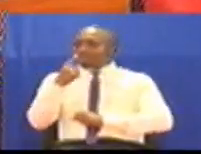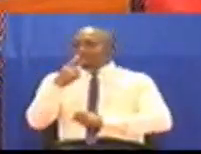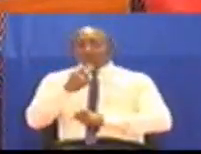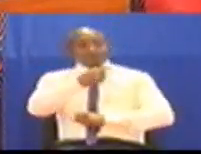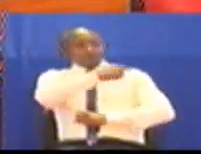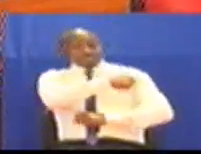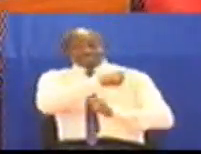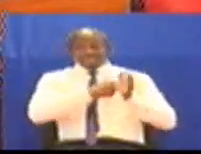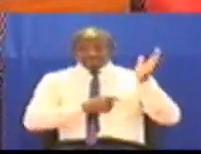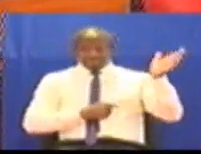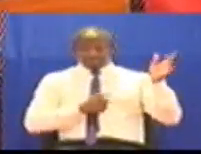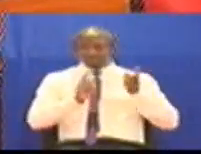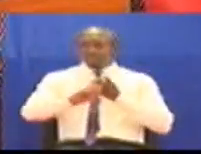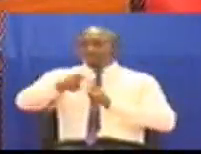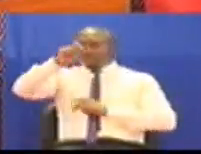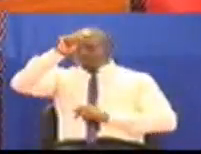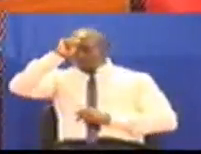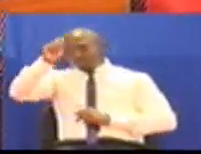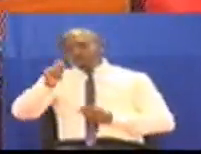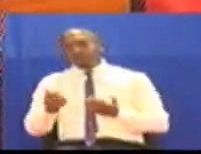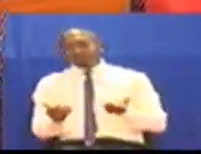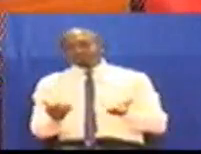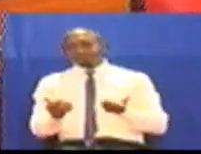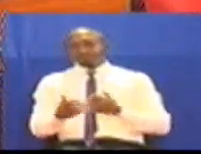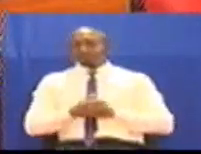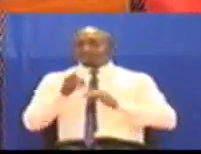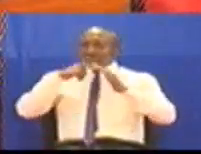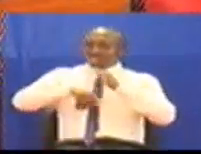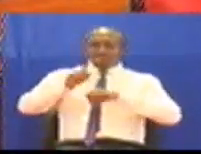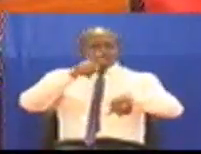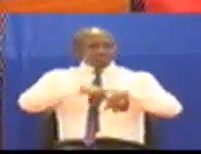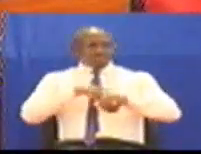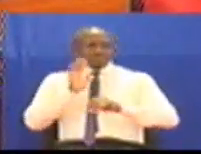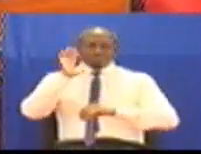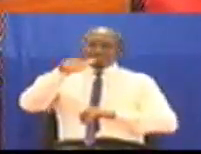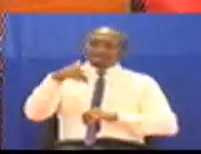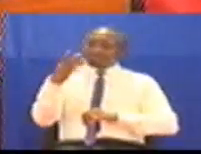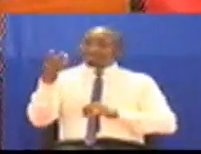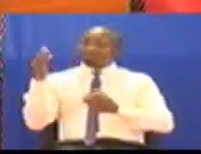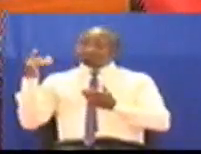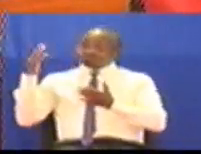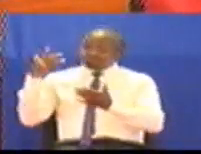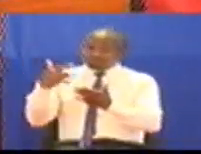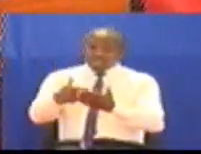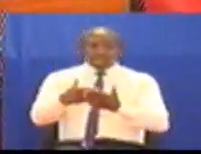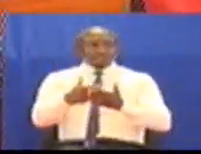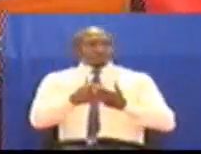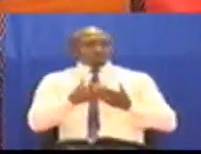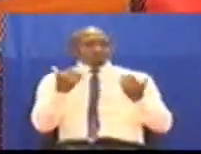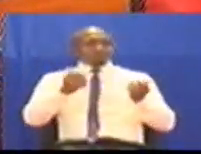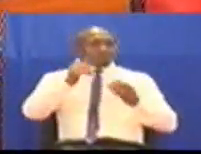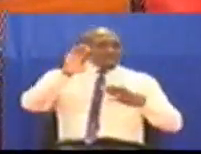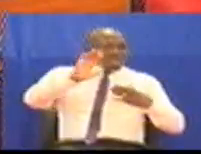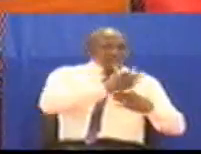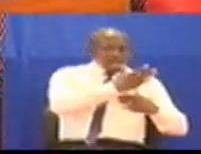mahospitalini. Mheshimiwa naibu spika, ndani ya kipindi cha miaka minne imeweza kukarabati na